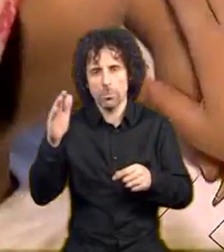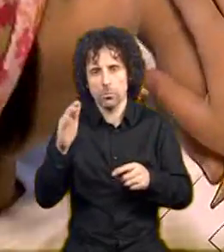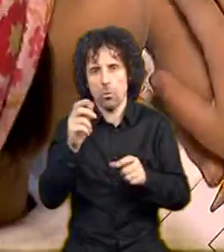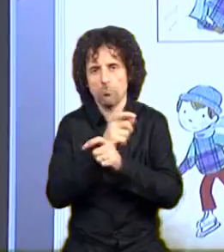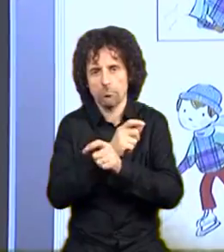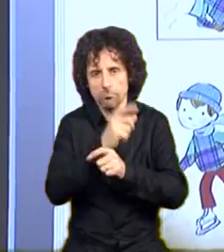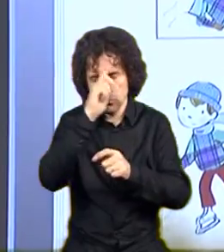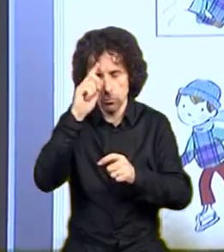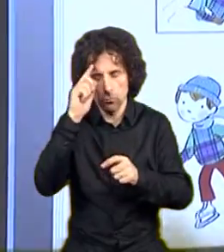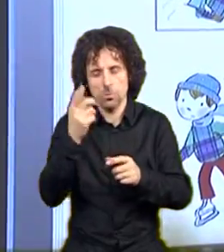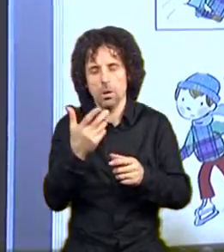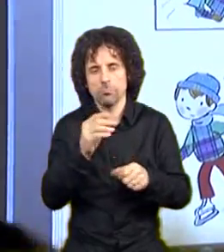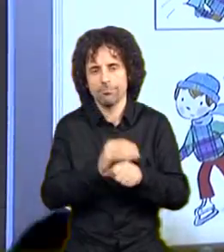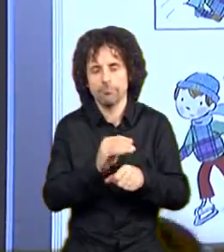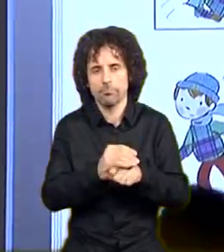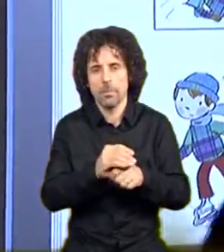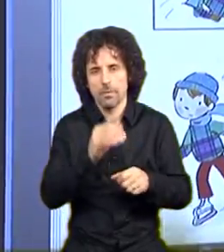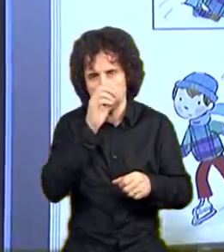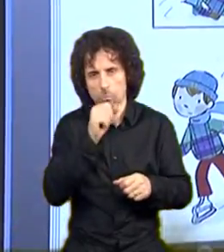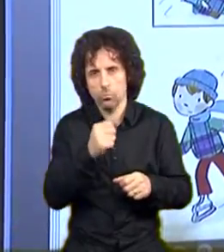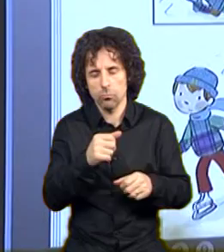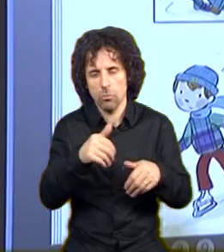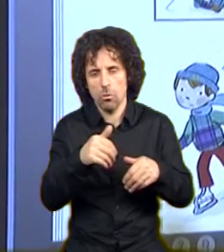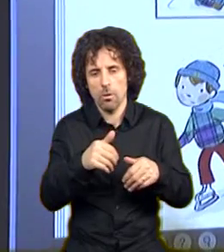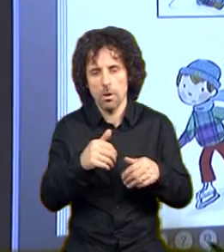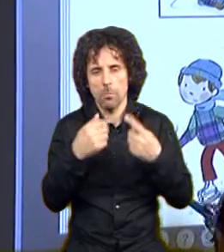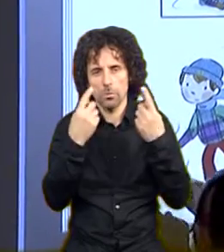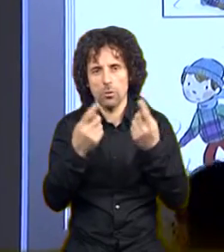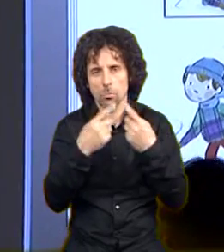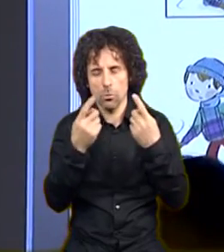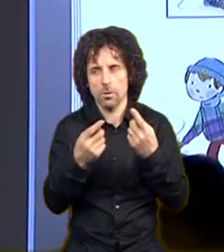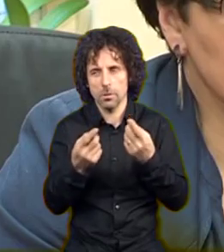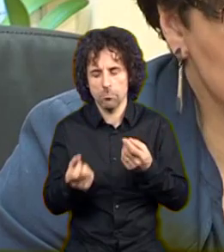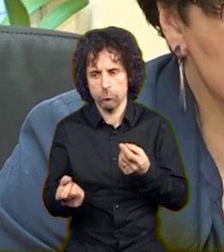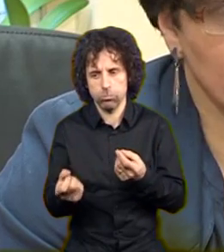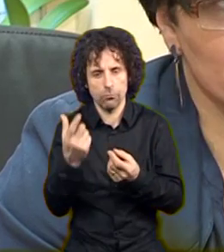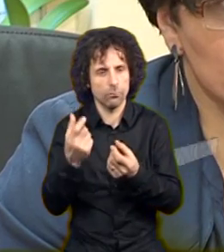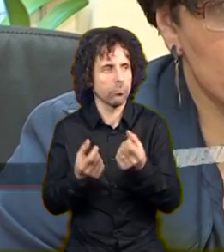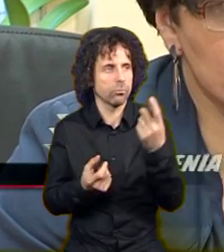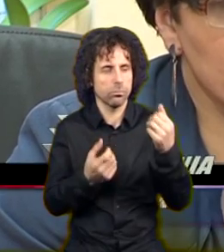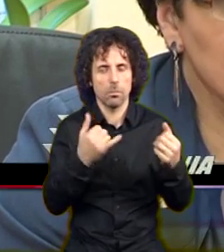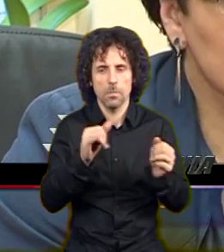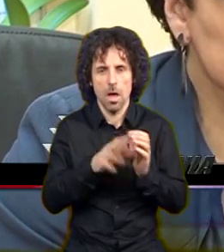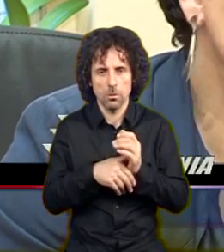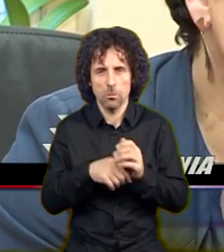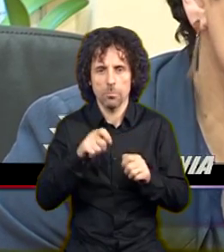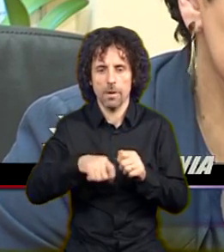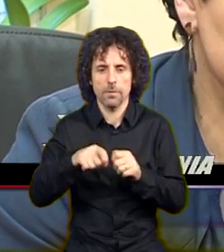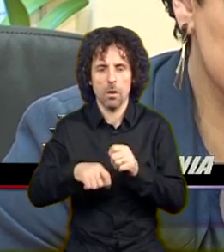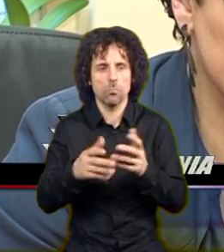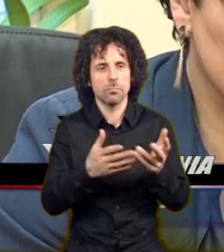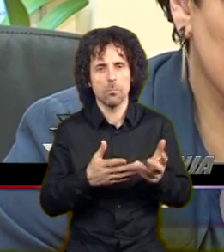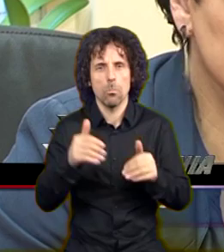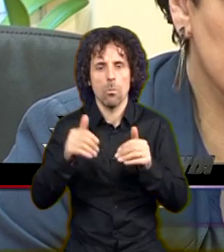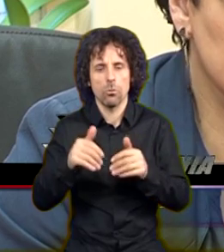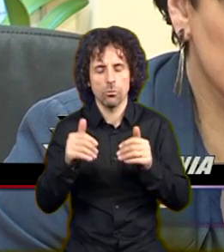obcokrajowcy, będzie dla miasta dodatkowym atutem. Kiedy przedsiębiorcy pojawiają się w jakimś mieście, to przede wszystkim